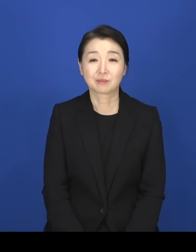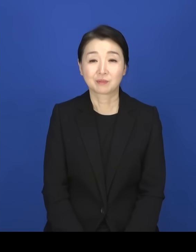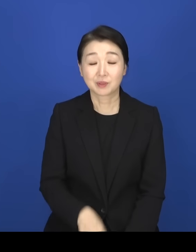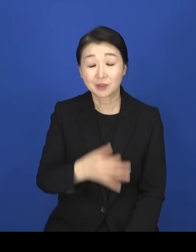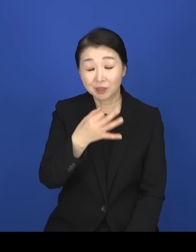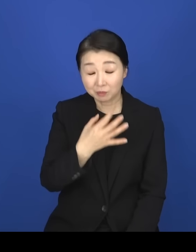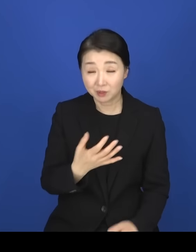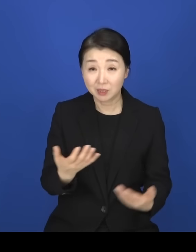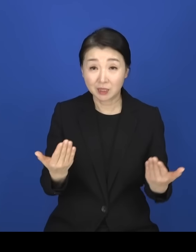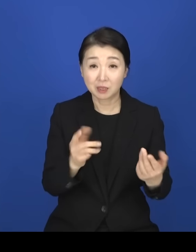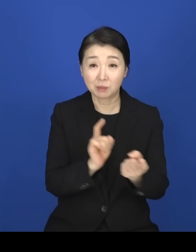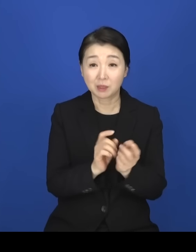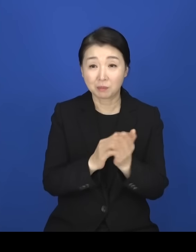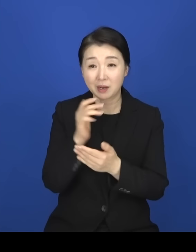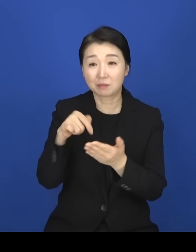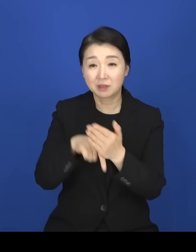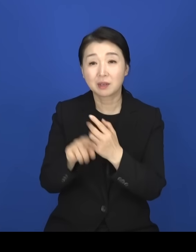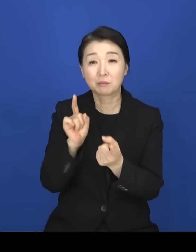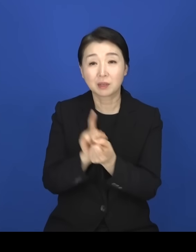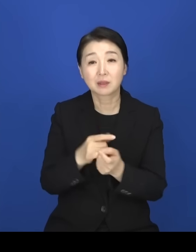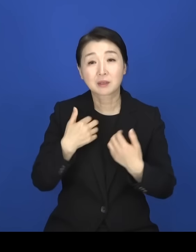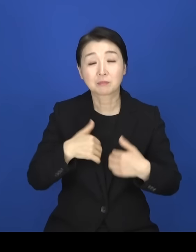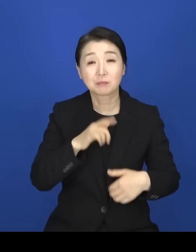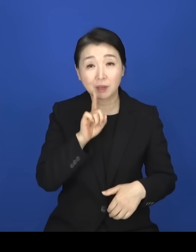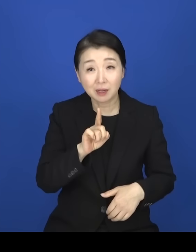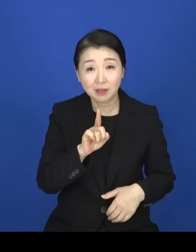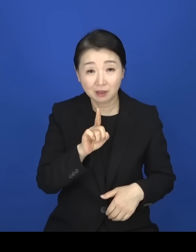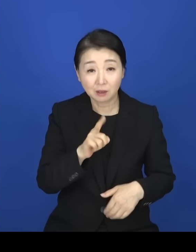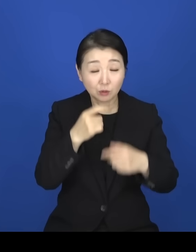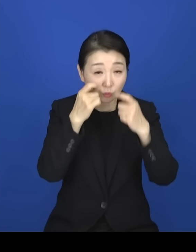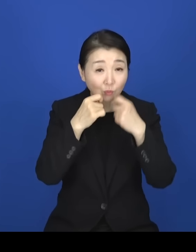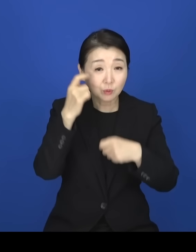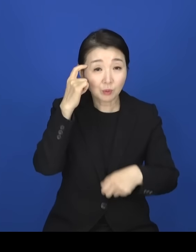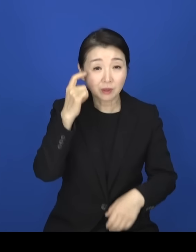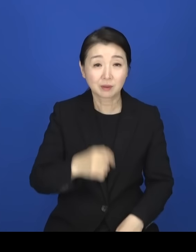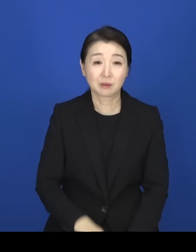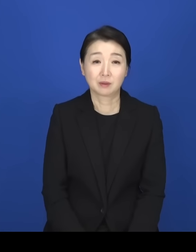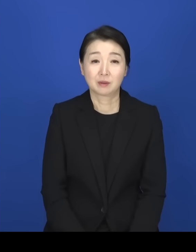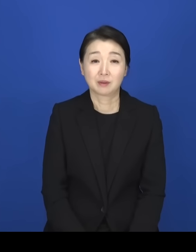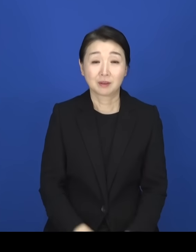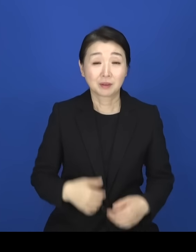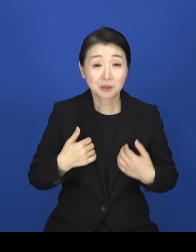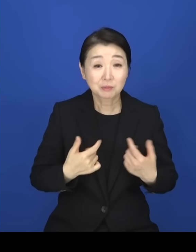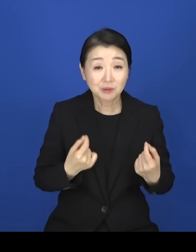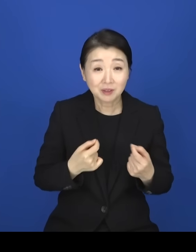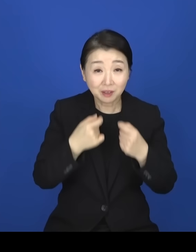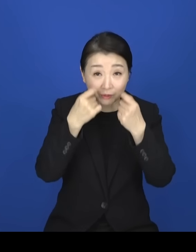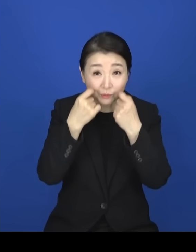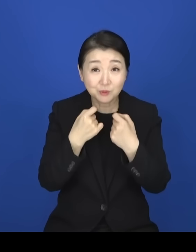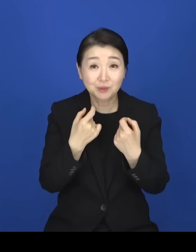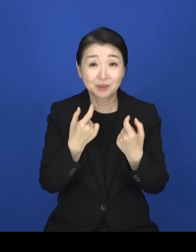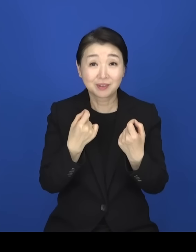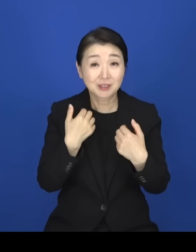힘든 일을 겪어서 더 하나님을 진하게 만났으니까. 진하게 만나서? 네. 눈물은 왜 나는 거예요? 너무 좋아요. 기쁜데 저 눈물 나요?